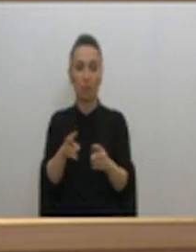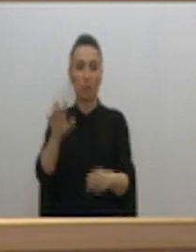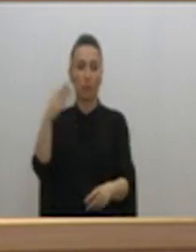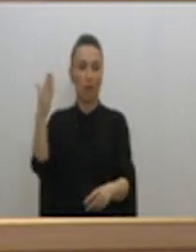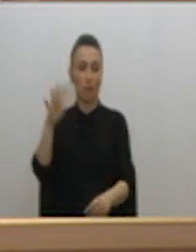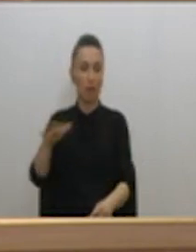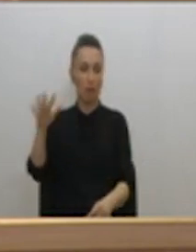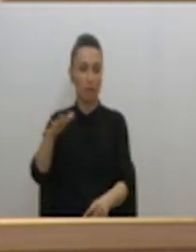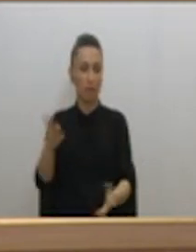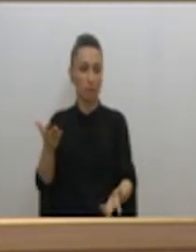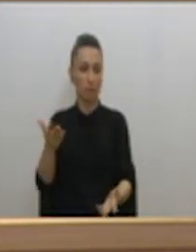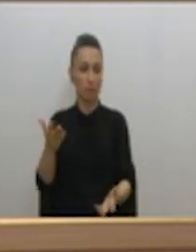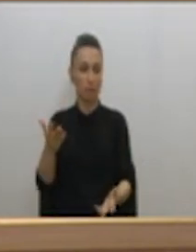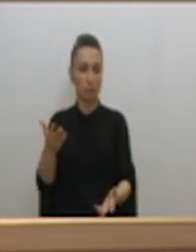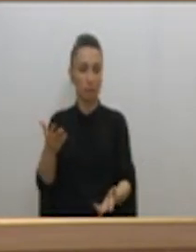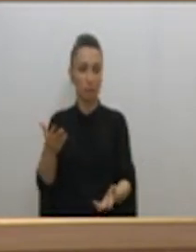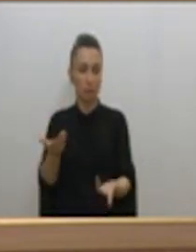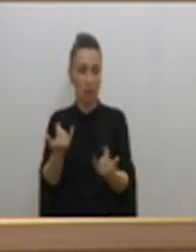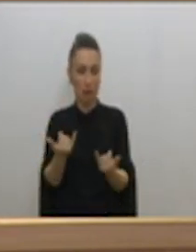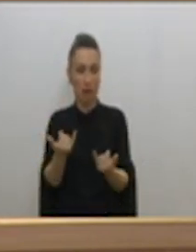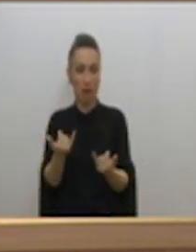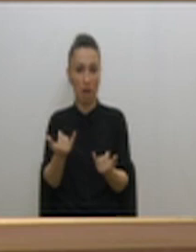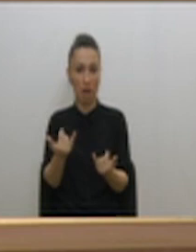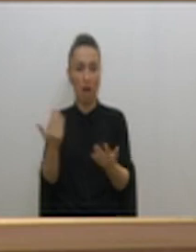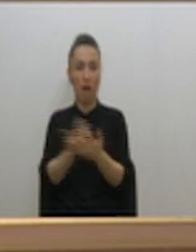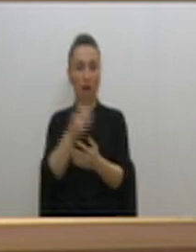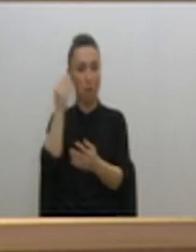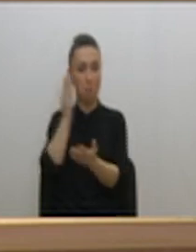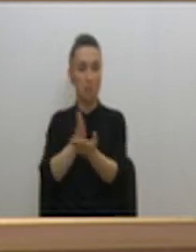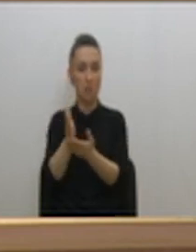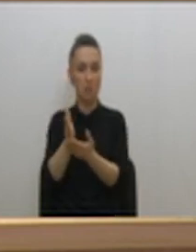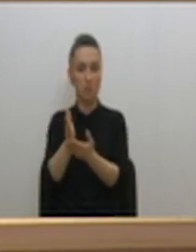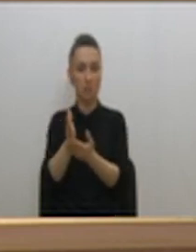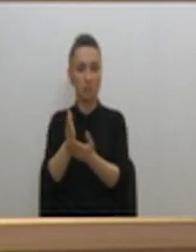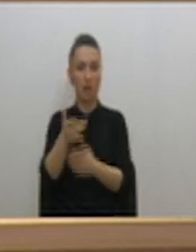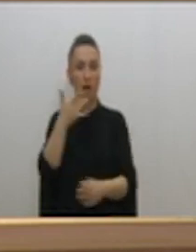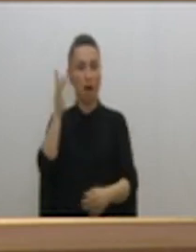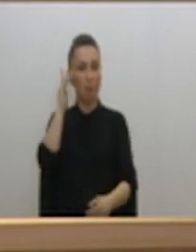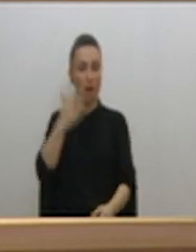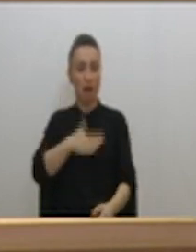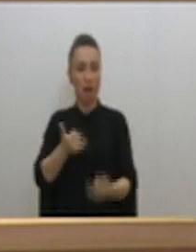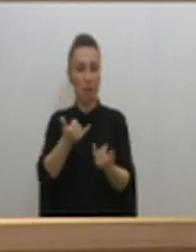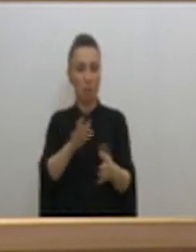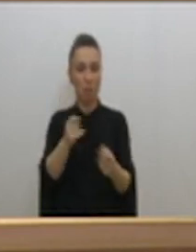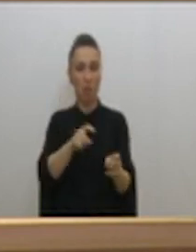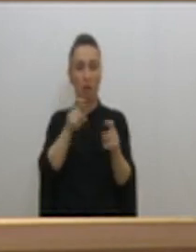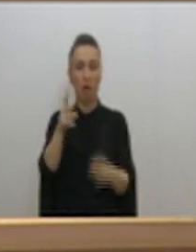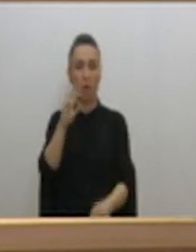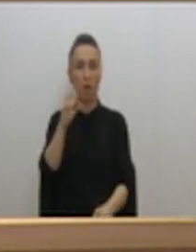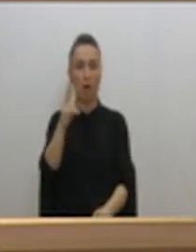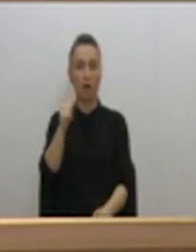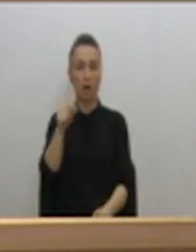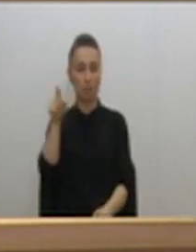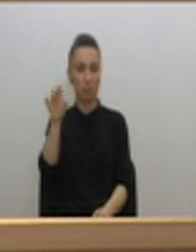დასავლეთიდან. დასავლეთისგან მომდინარეობს საფრთხეები და ეხა ამოიღეს ახალი მიზანი ყავთ. კელი დეგნარი და ამერიკა არ აკმაყოფილებთ, გადავიდნენ კოკაკოლას